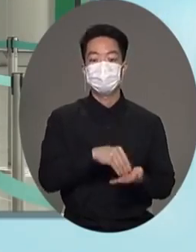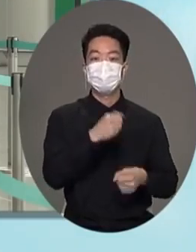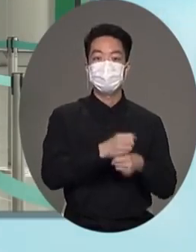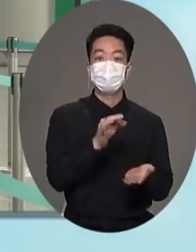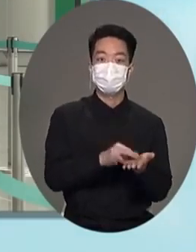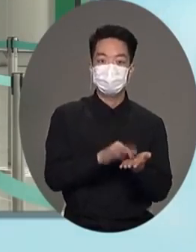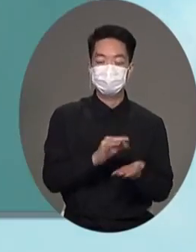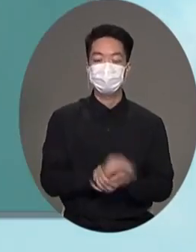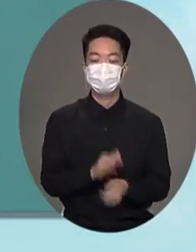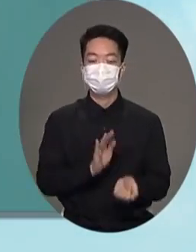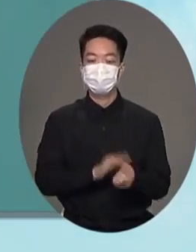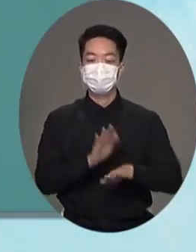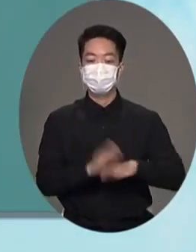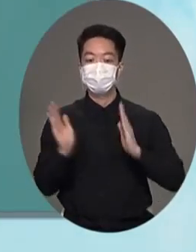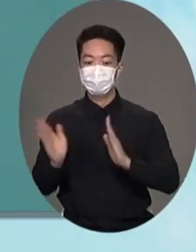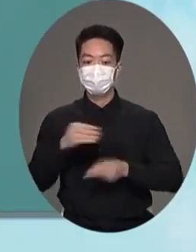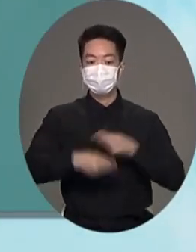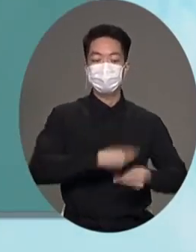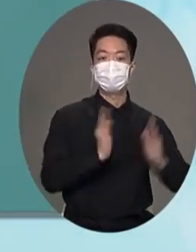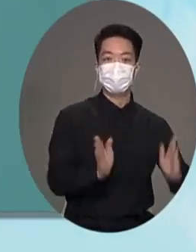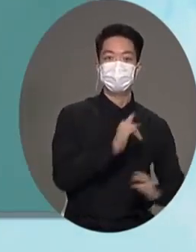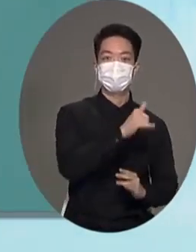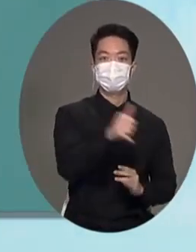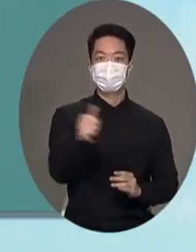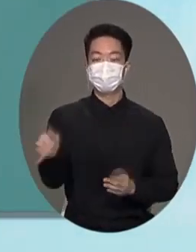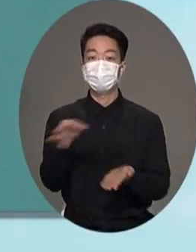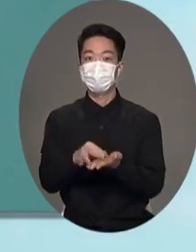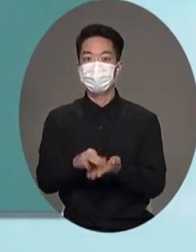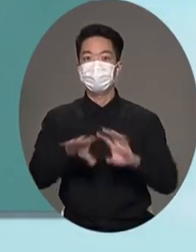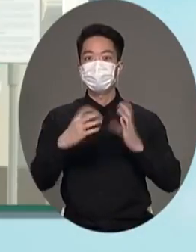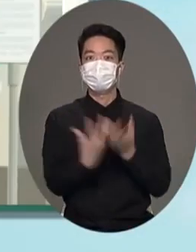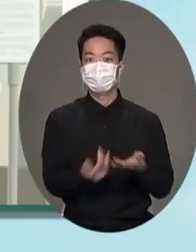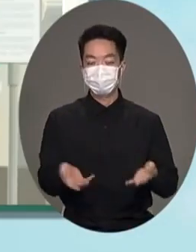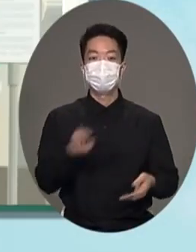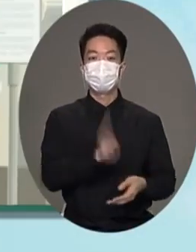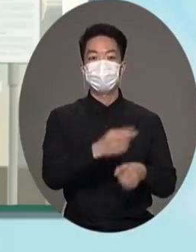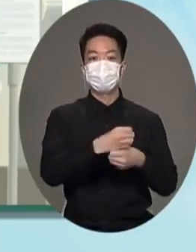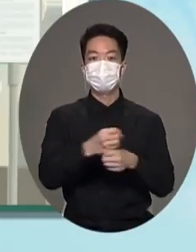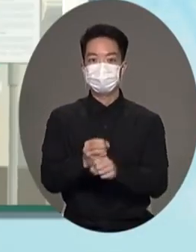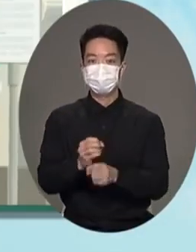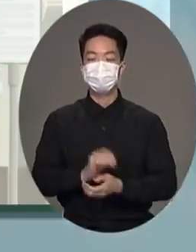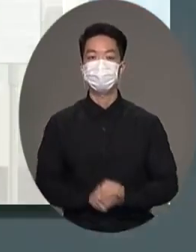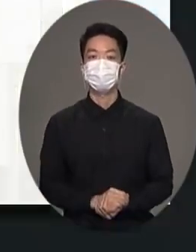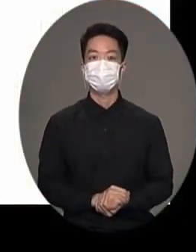处所以及潜伏期同传染期去过嘅地点都要纳入强制检测。